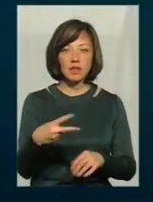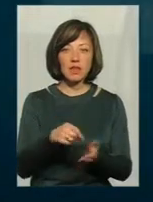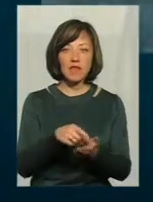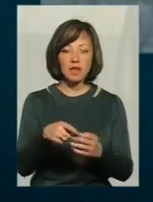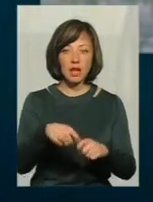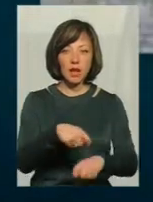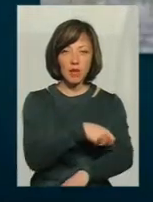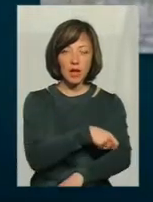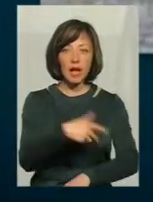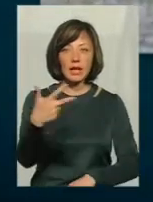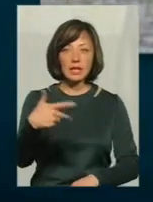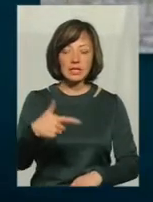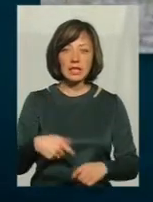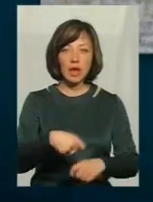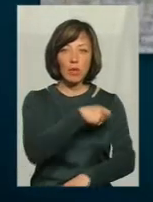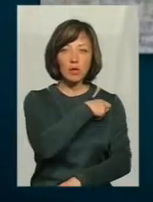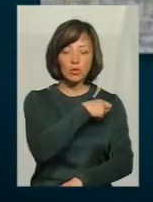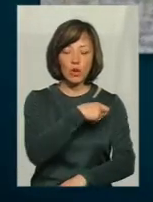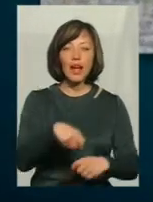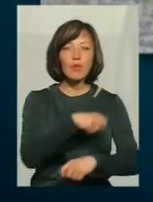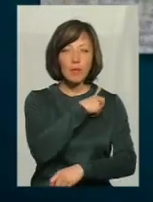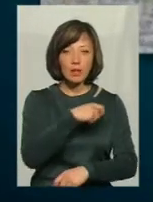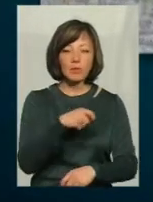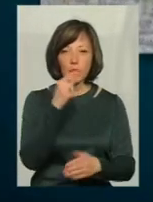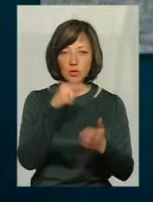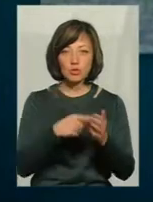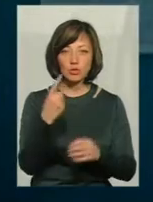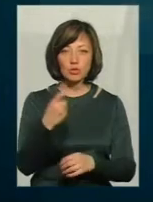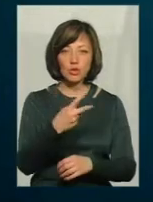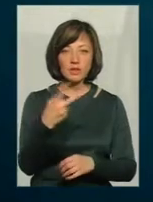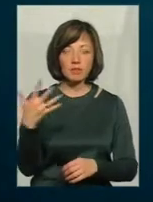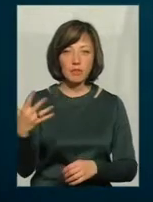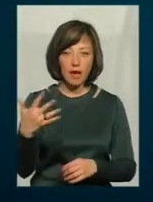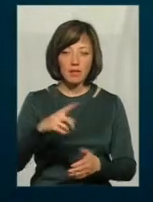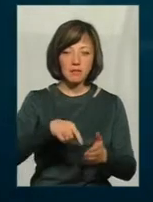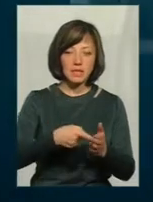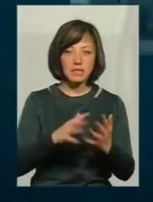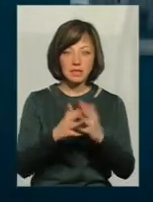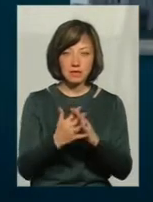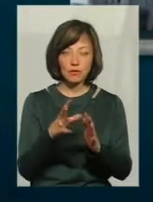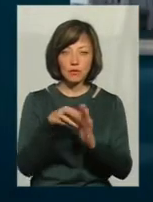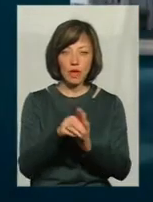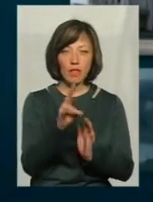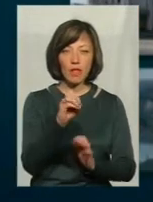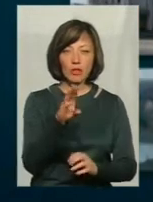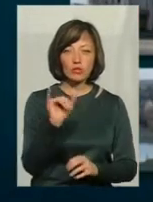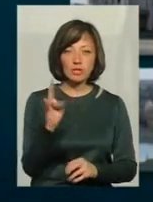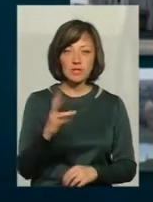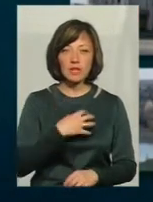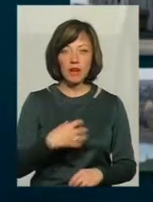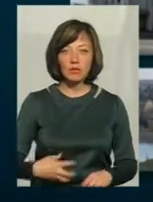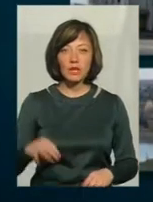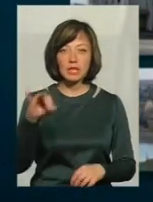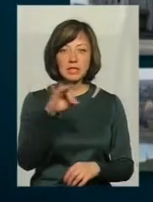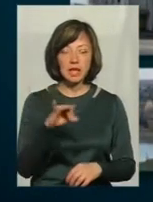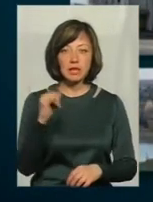кілометрів. В 30-кілометрову зону спостереження потрапляють 125 населених пунктів, в тому числі міста Нетішин, Славута і